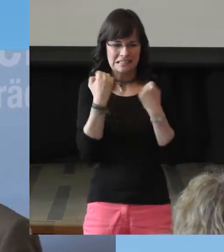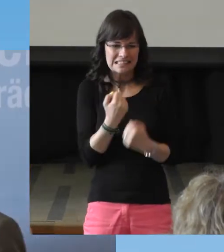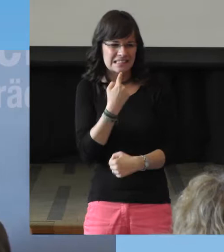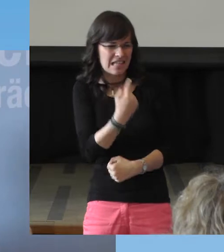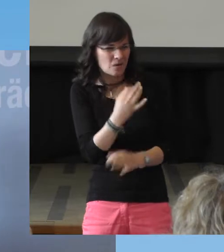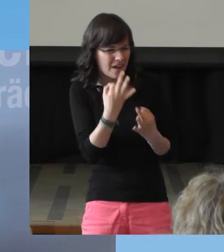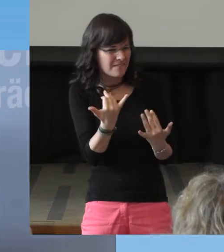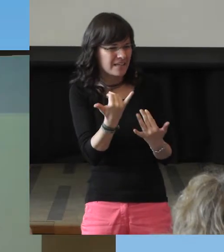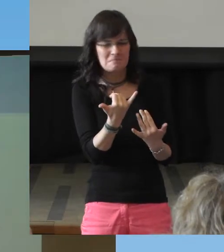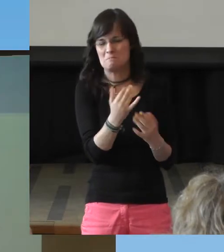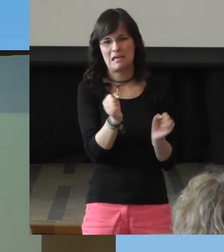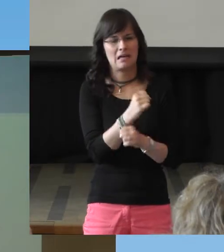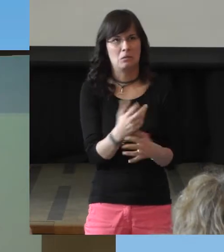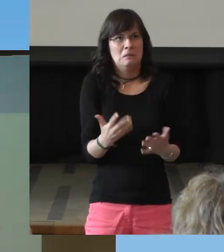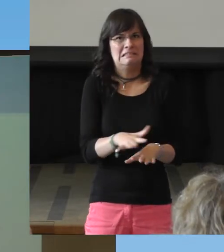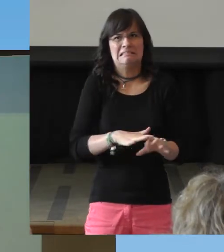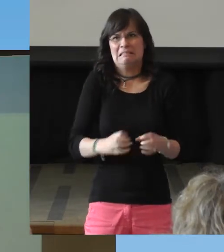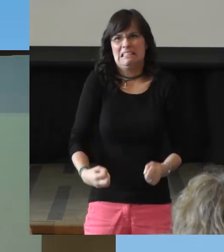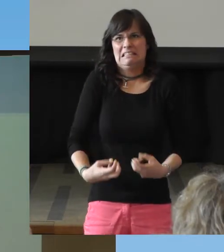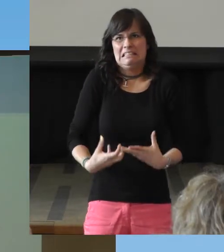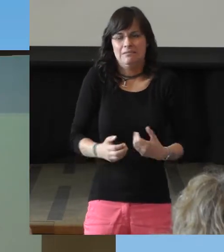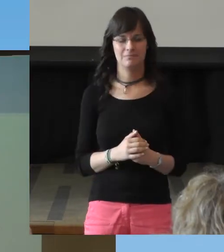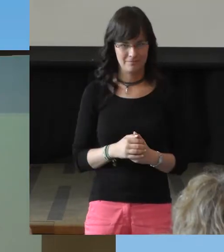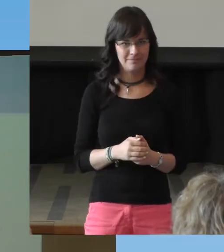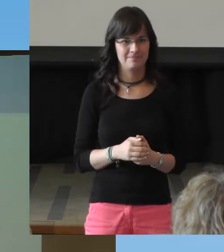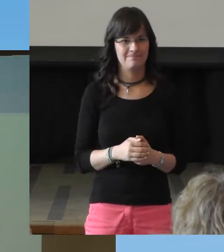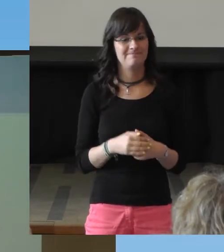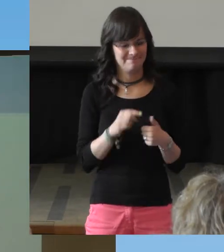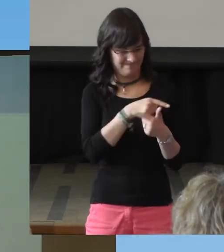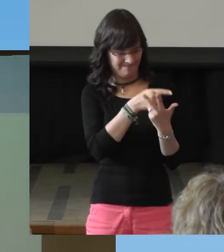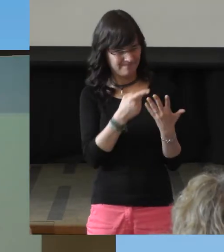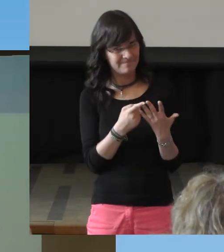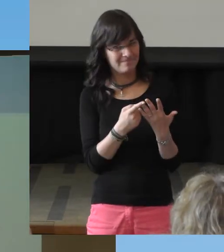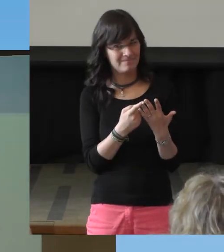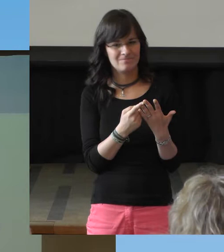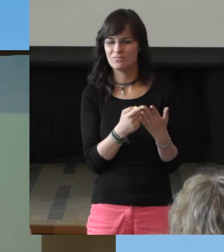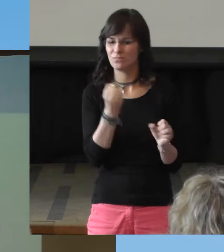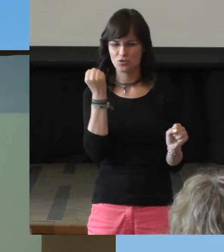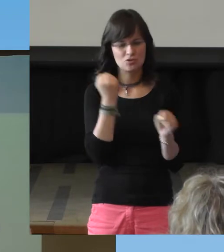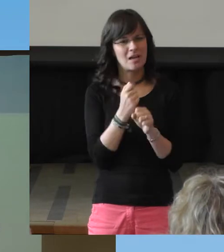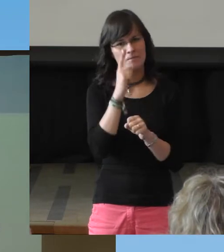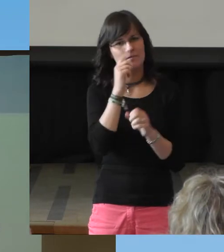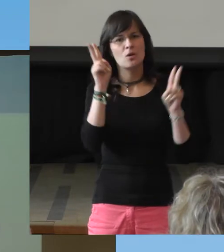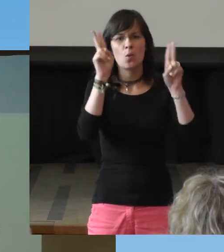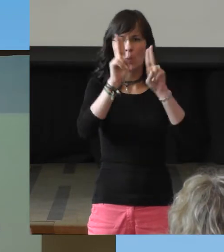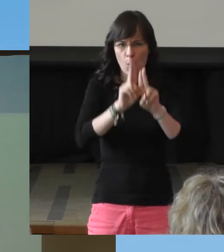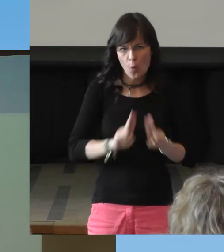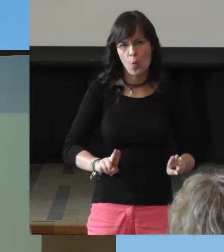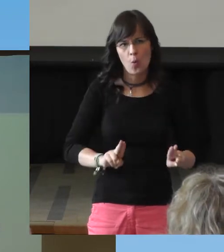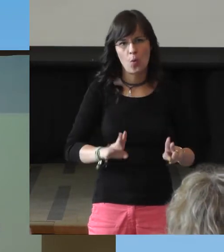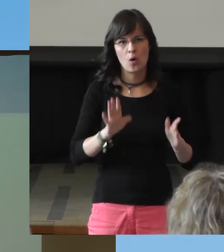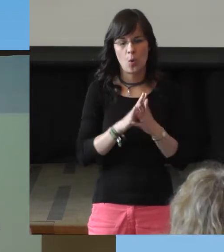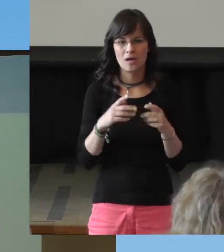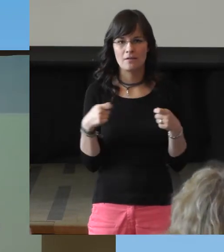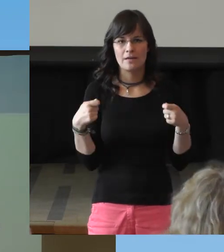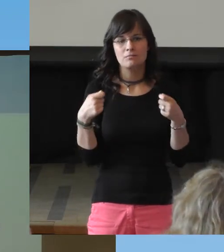Schmerz. Diese Phänomene treten vor allen Dingen in Ruhe oder Entspannung